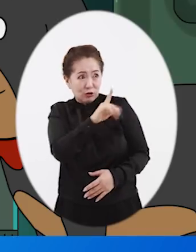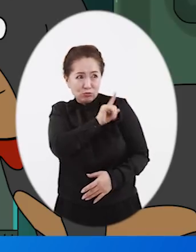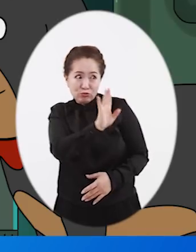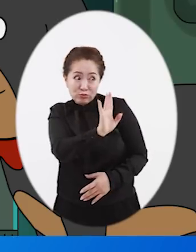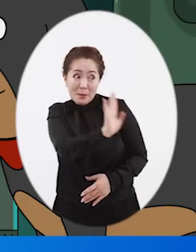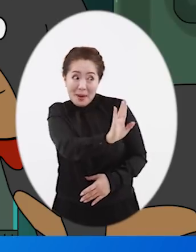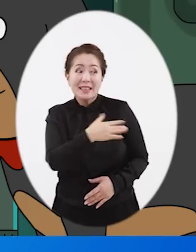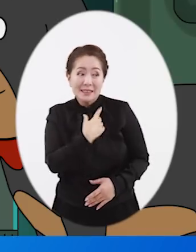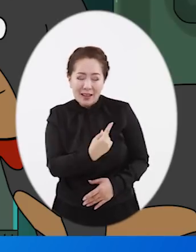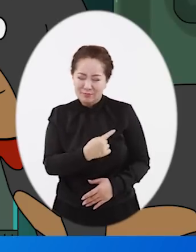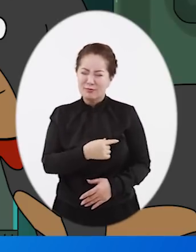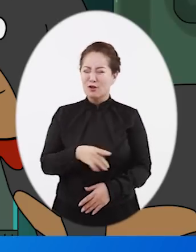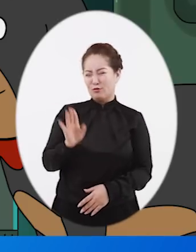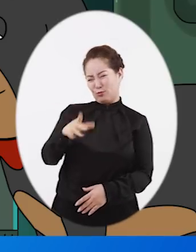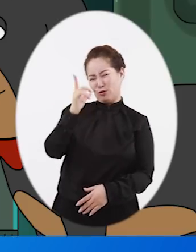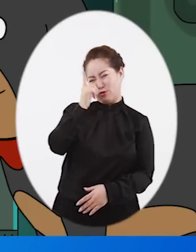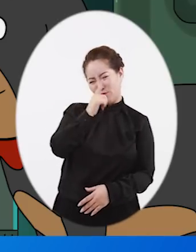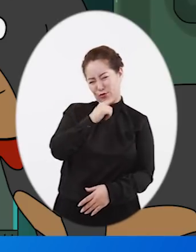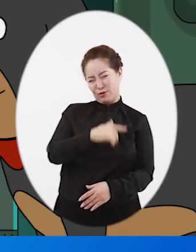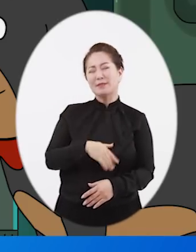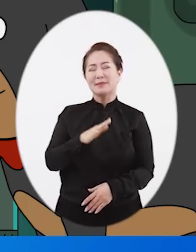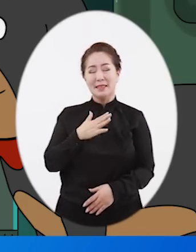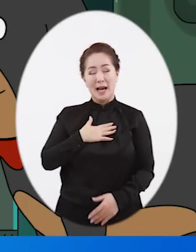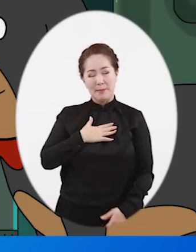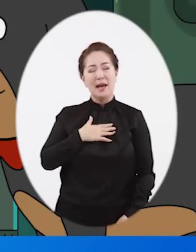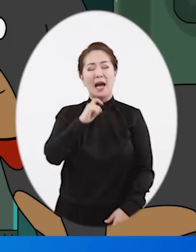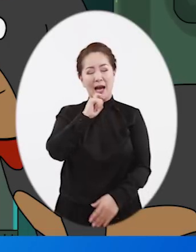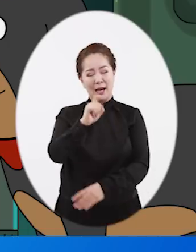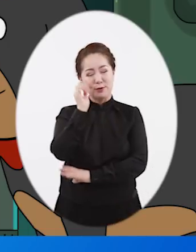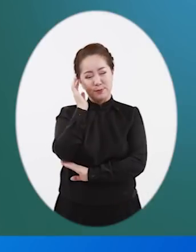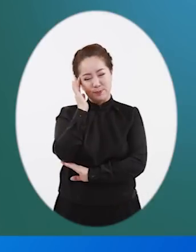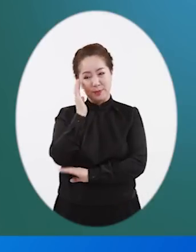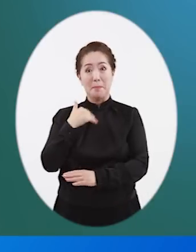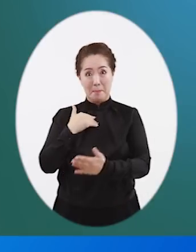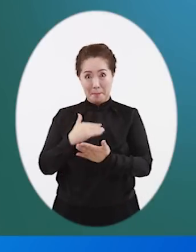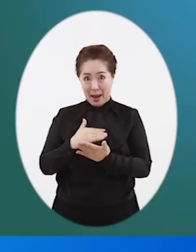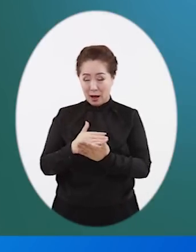юм. Арвааха та хэрвээ хариуг нь олчихвол эхэлж битгий хэлээрэй за.